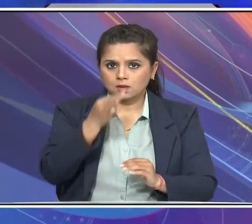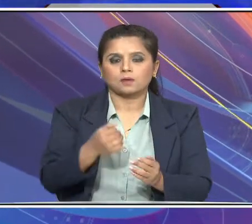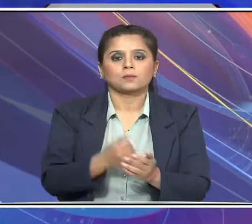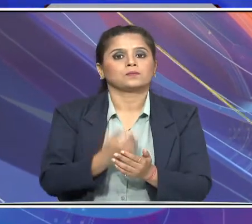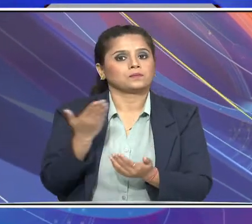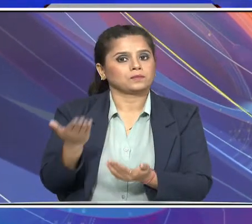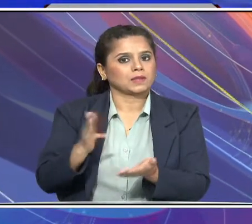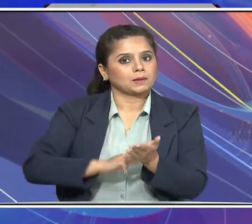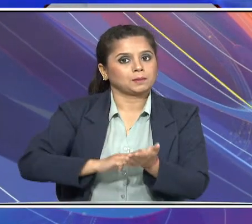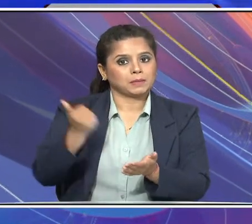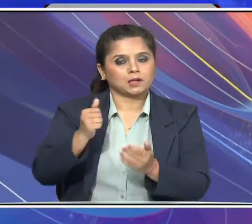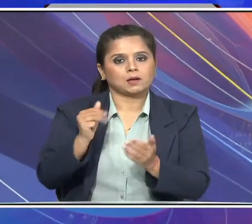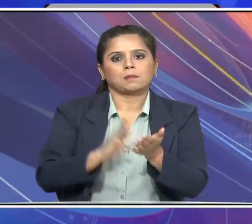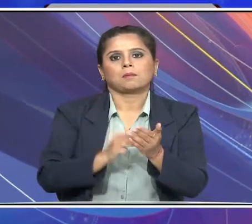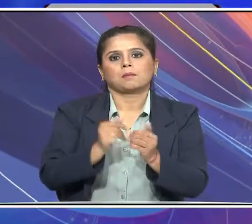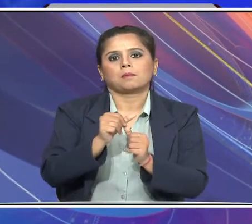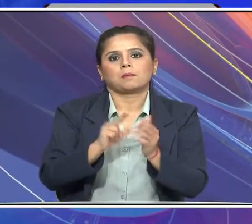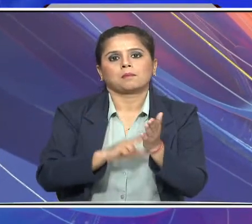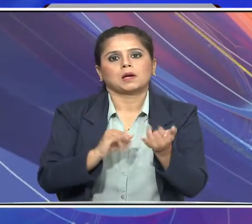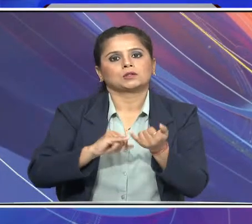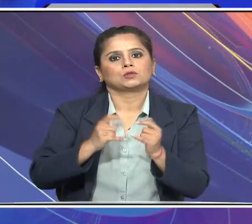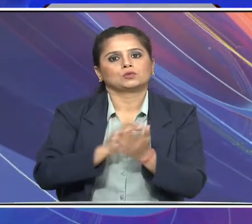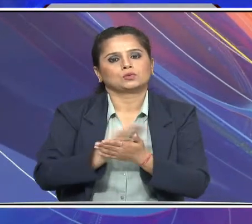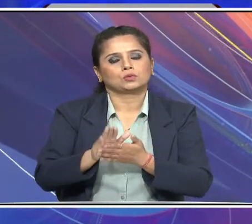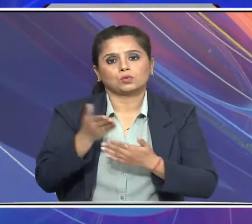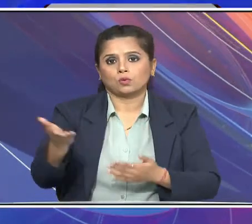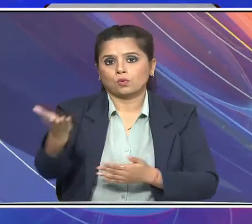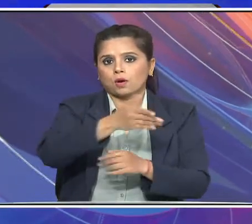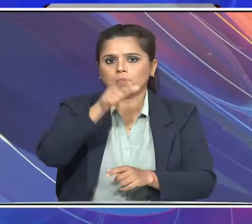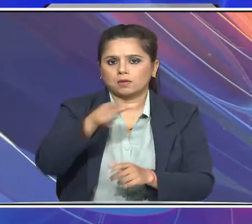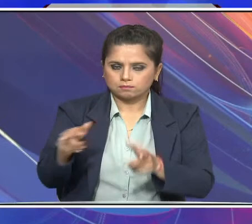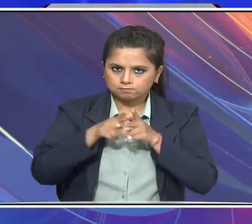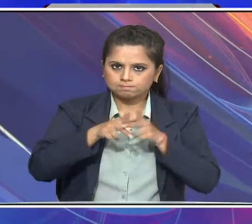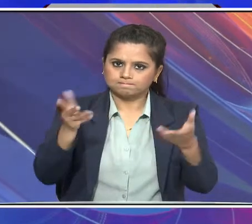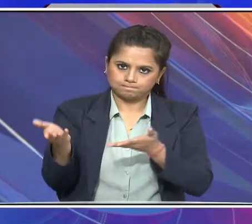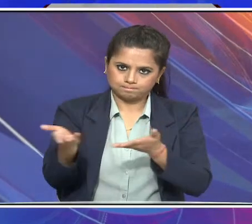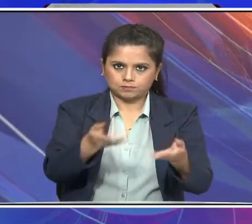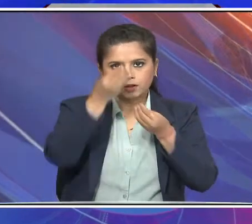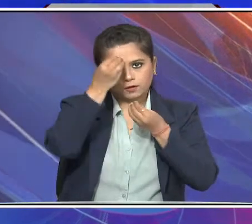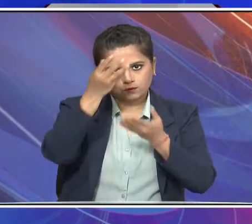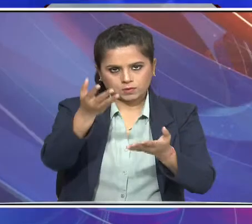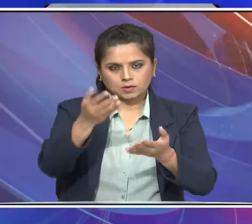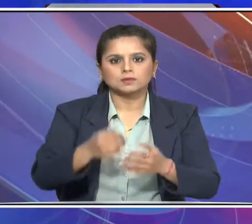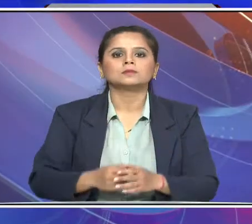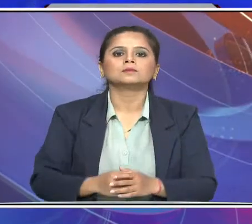मनसुख मांडवीया जी से क्या आप सबको उसके बड़े में जानकारी दें